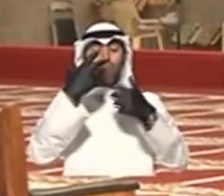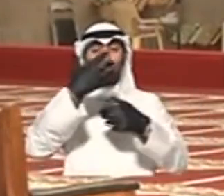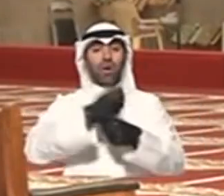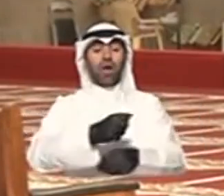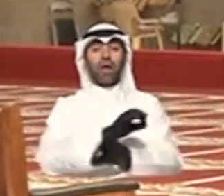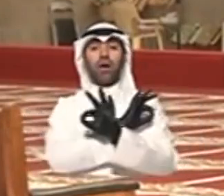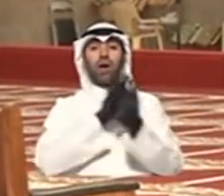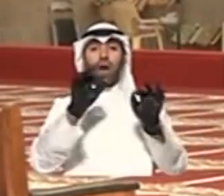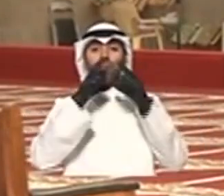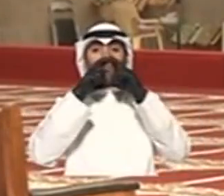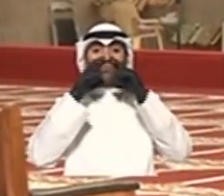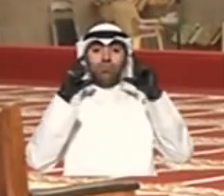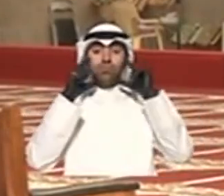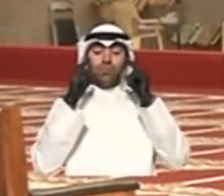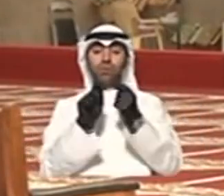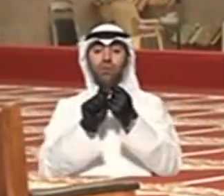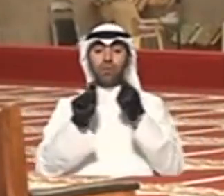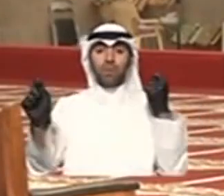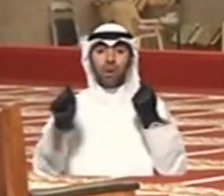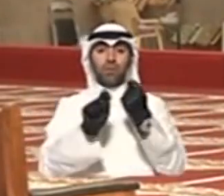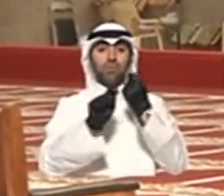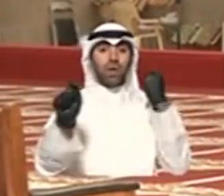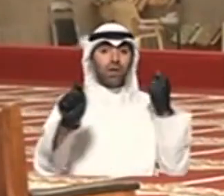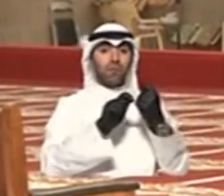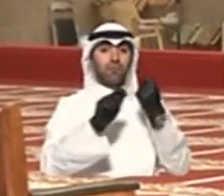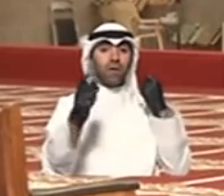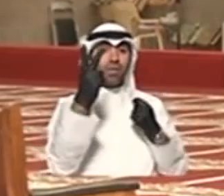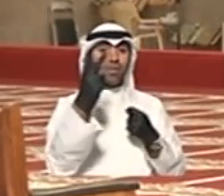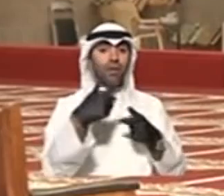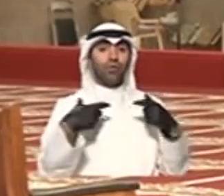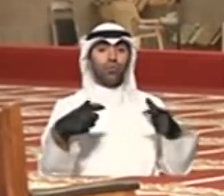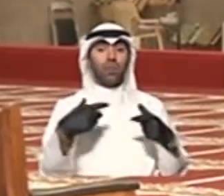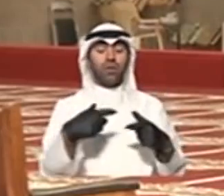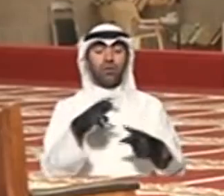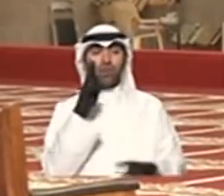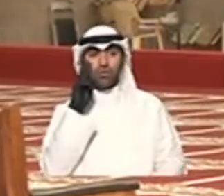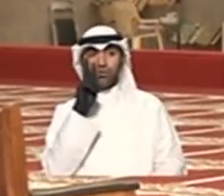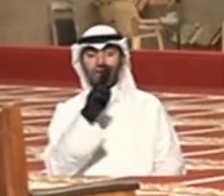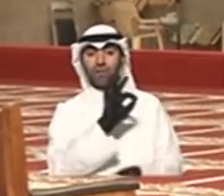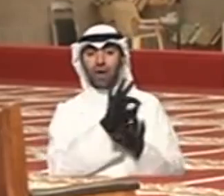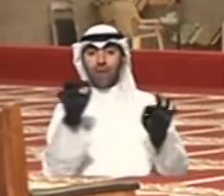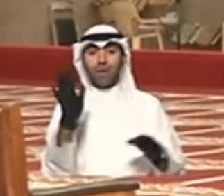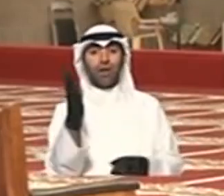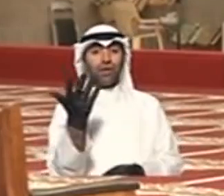اتباعهم كافة الإجراءات والاشتراطات الصحية لمنع تفشي عدوى